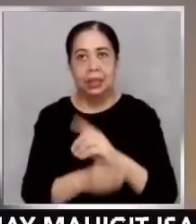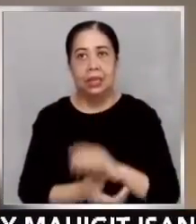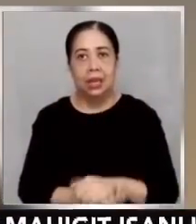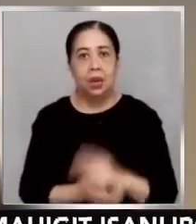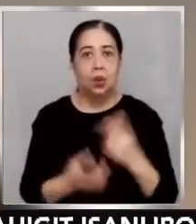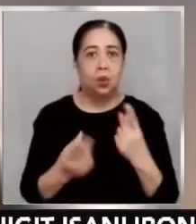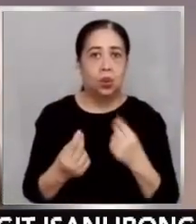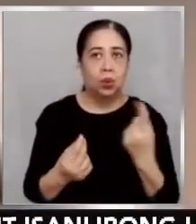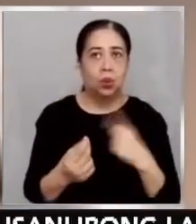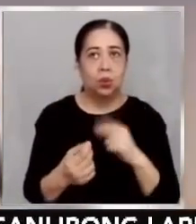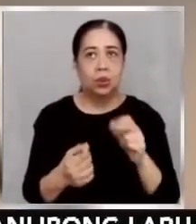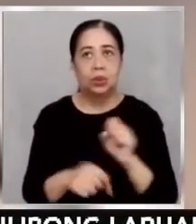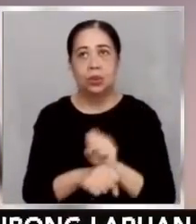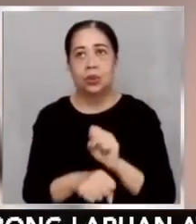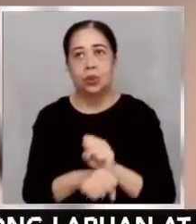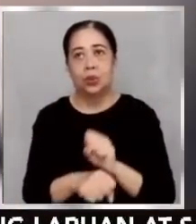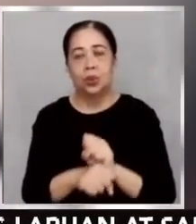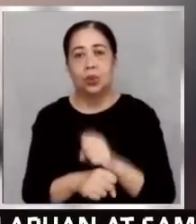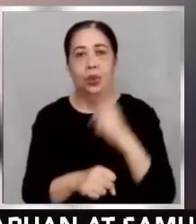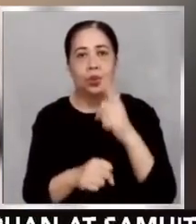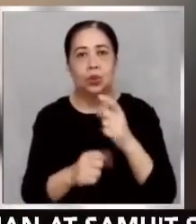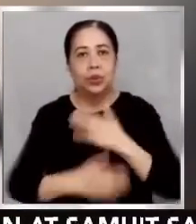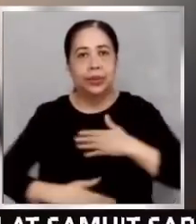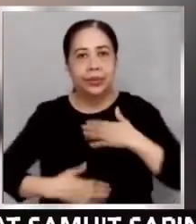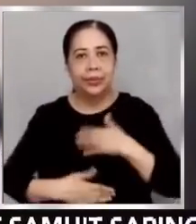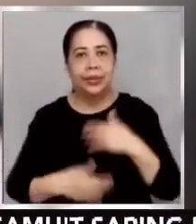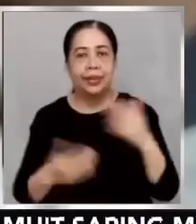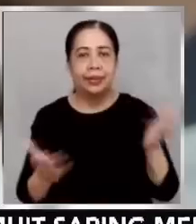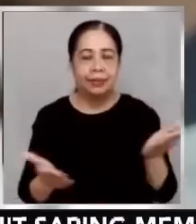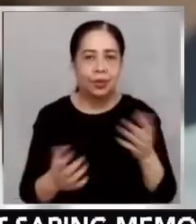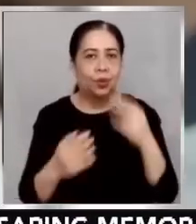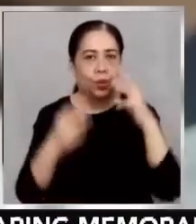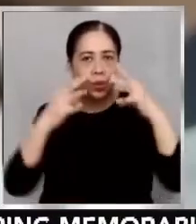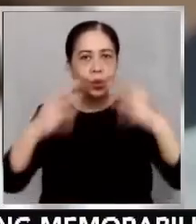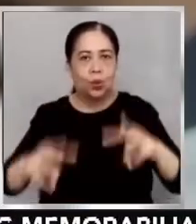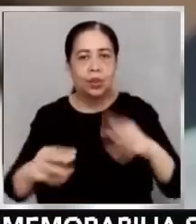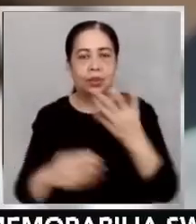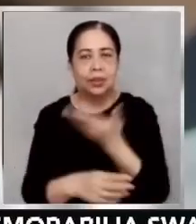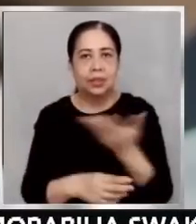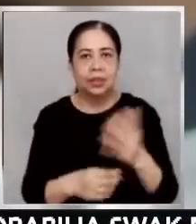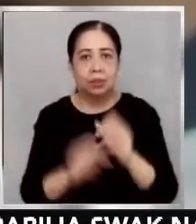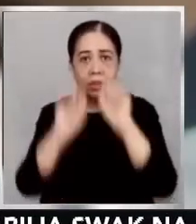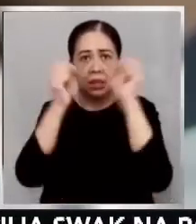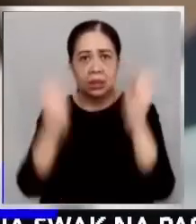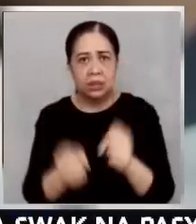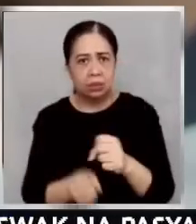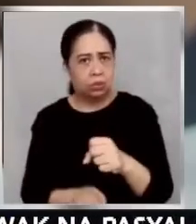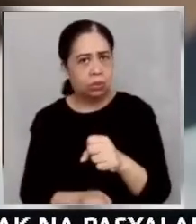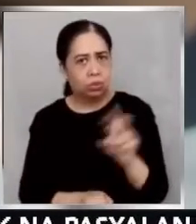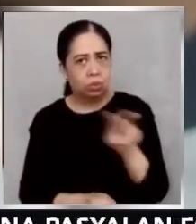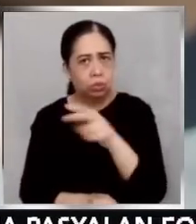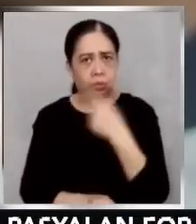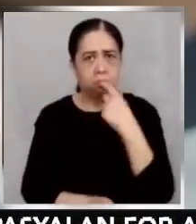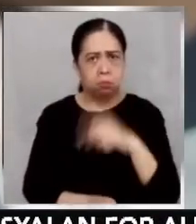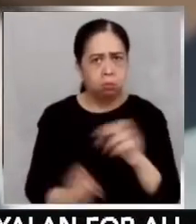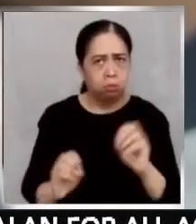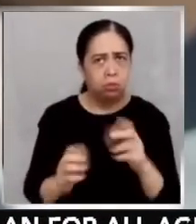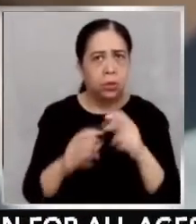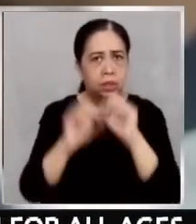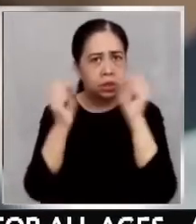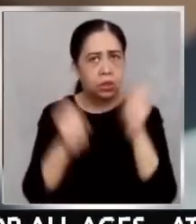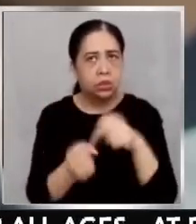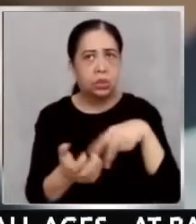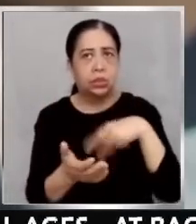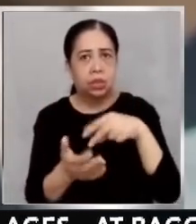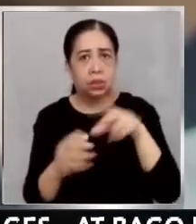kanilang trabaho para i-entertain ang mga nanonood sa kanila. Sexy na masagwa, hindi, ala ko nakikitang ganun eh. Dahil isinasayaw nila sa national TV,